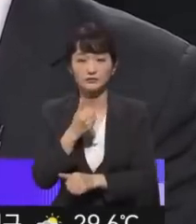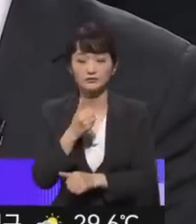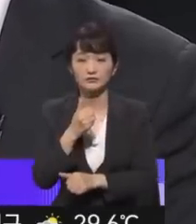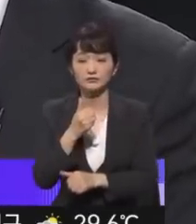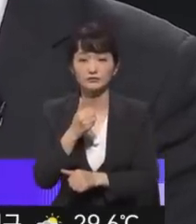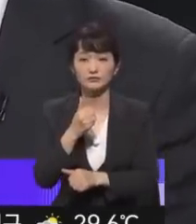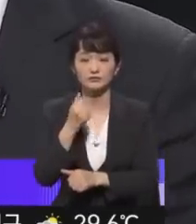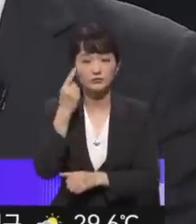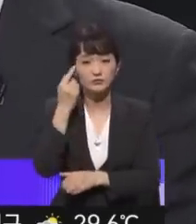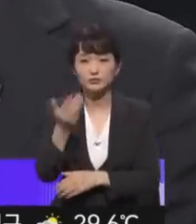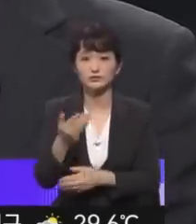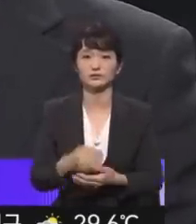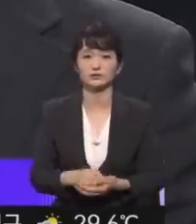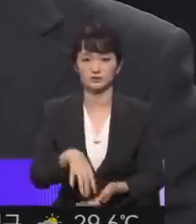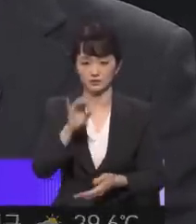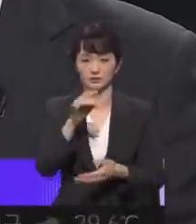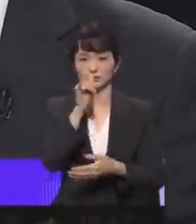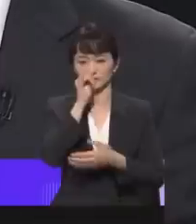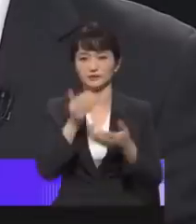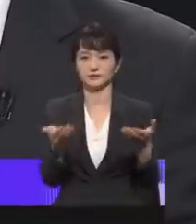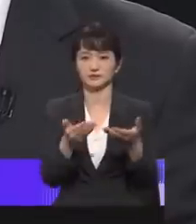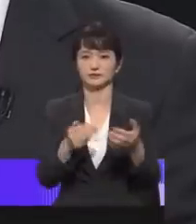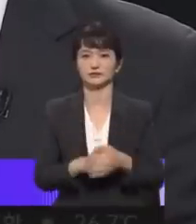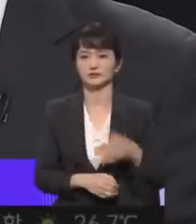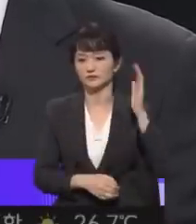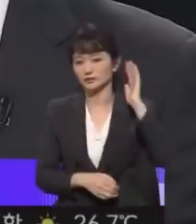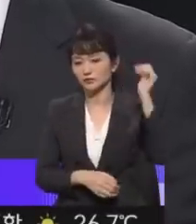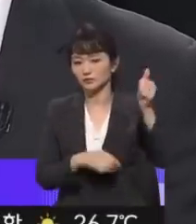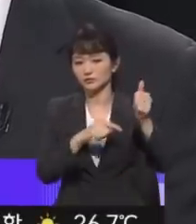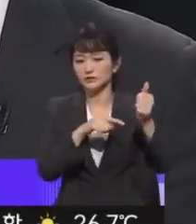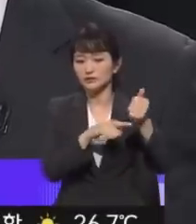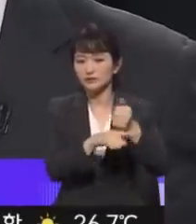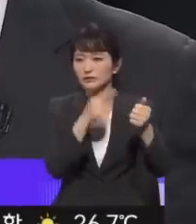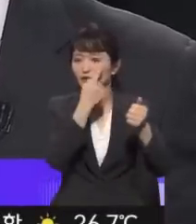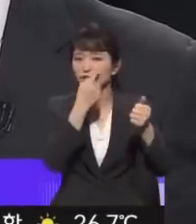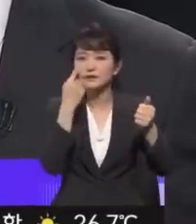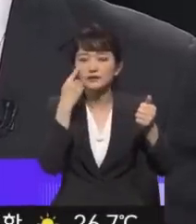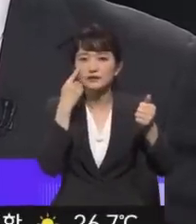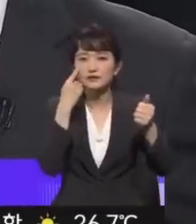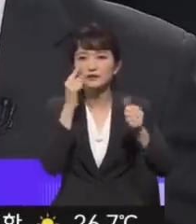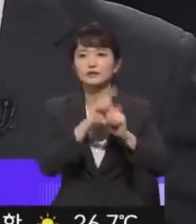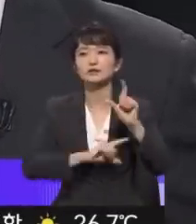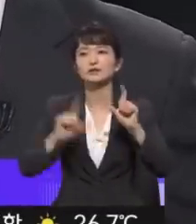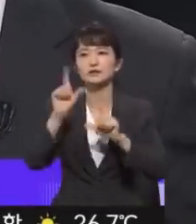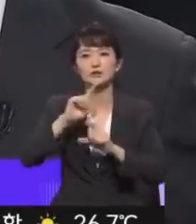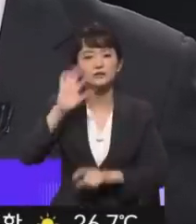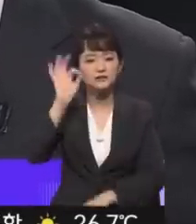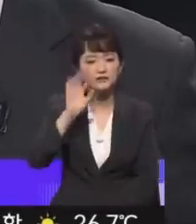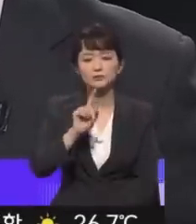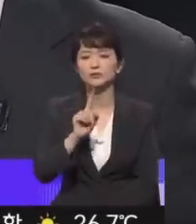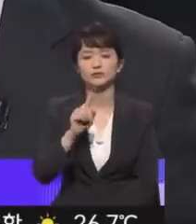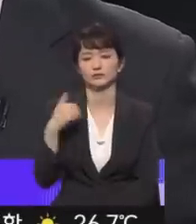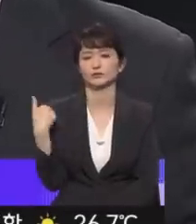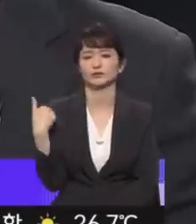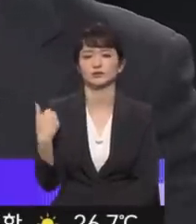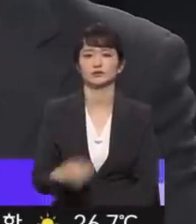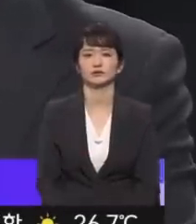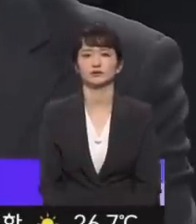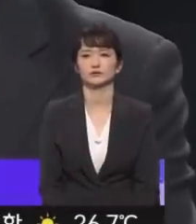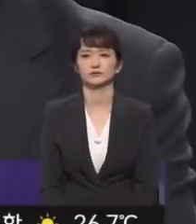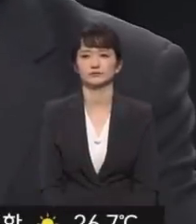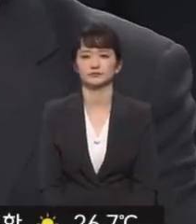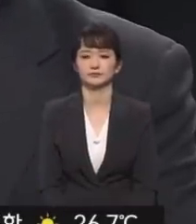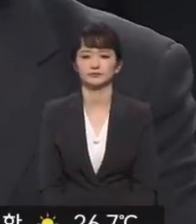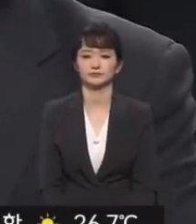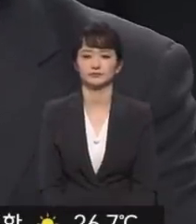일이기 때문에 아 거기에서 이미 대표 했듯이 확인이 됐는데 무슨 대통령의 뜻을 더 찾으신 지 모르겠다 맛있어요 자 오늘은 여러가지 다루게